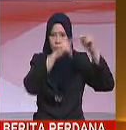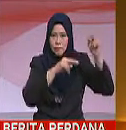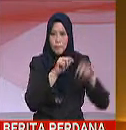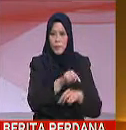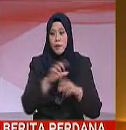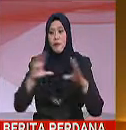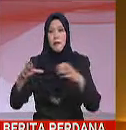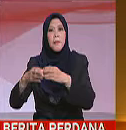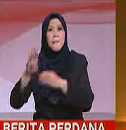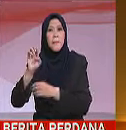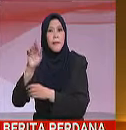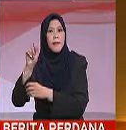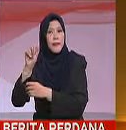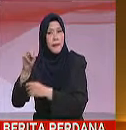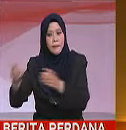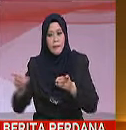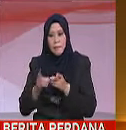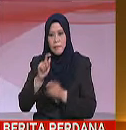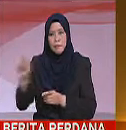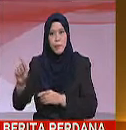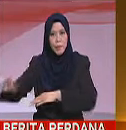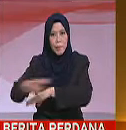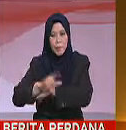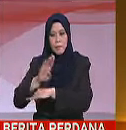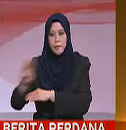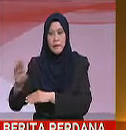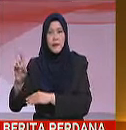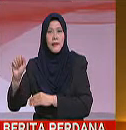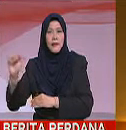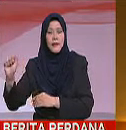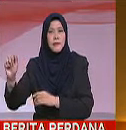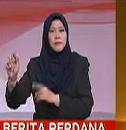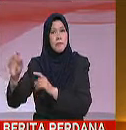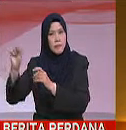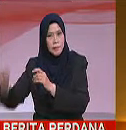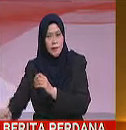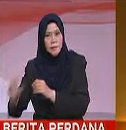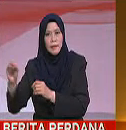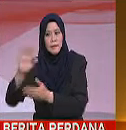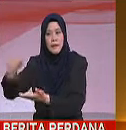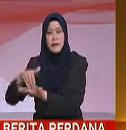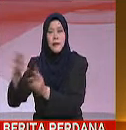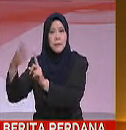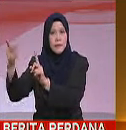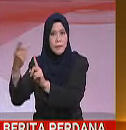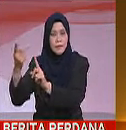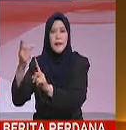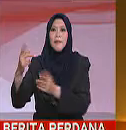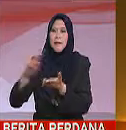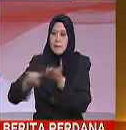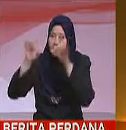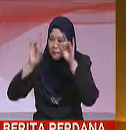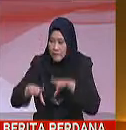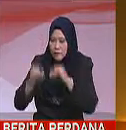Manakala kluster Beringin pula melibatkan daerah Timur Laut, Barat Daya, Seberang Perai Selatan dan Seberang Perai Tengah di Pulau Pinang, hasil